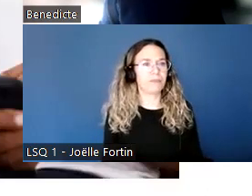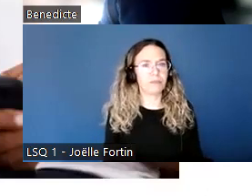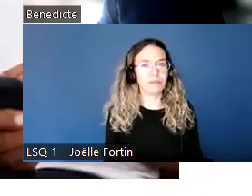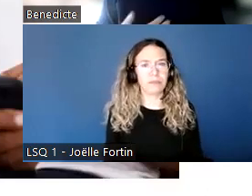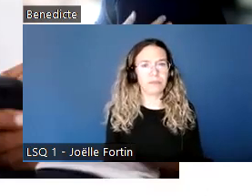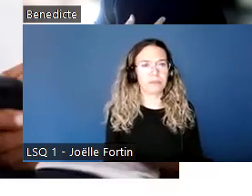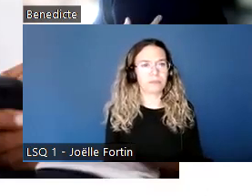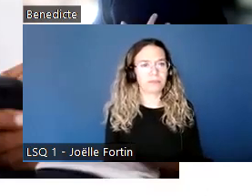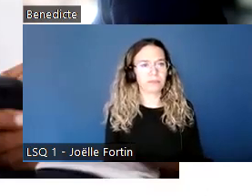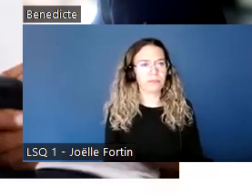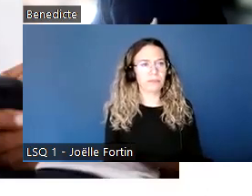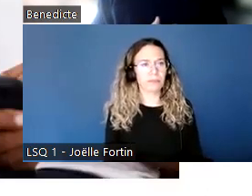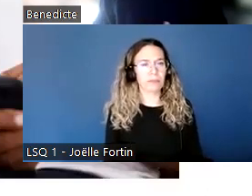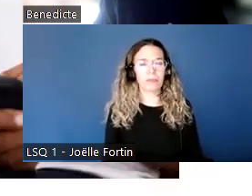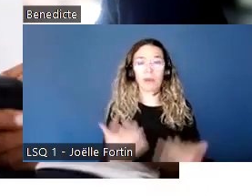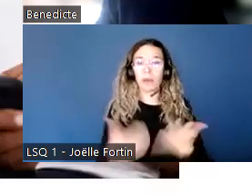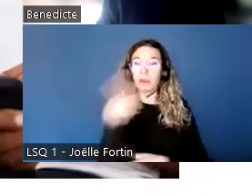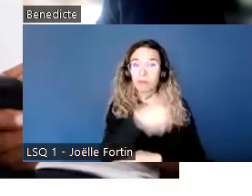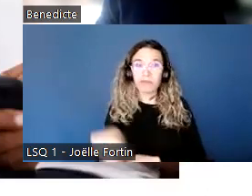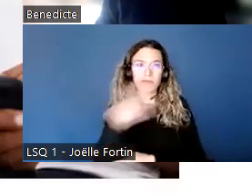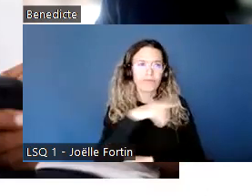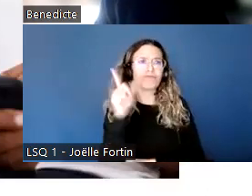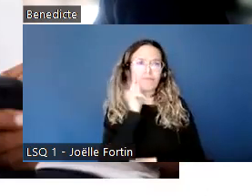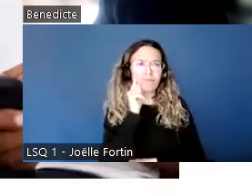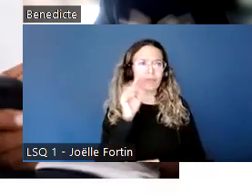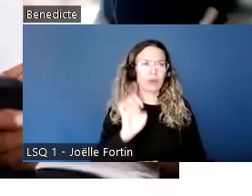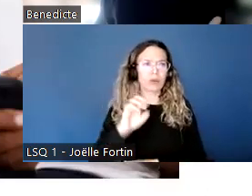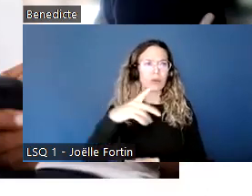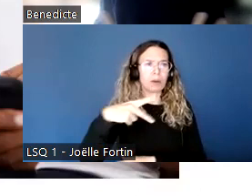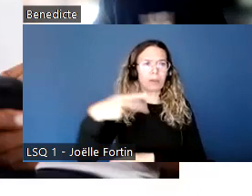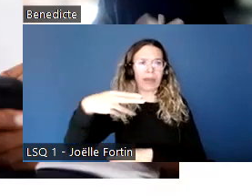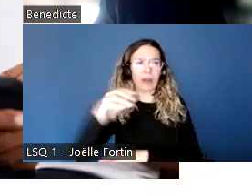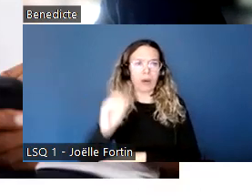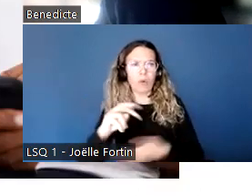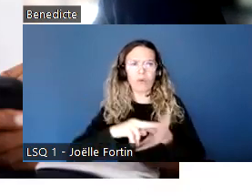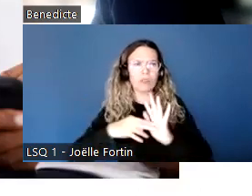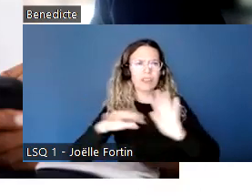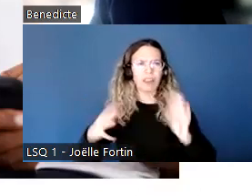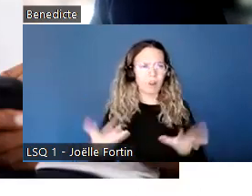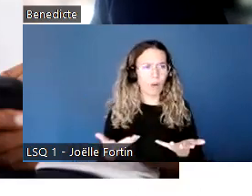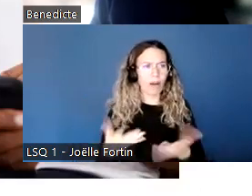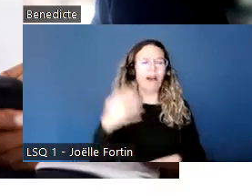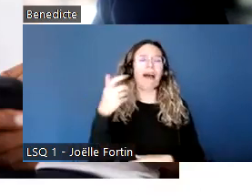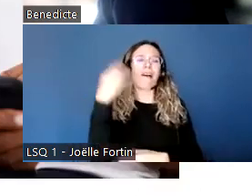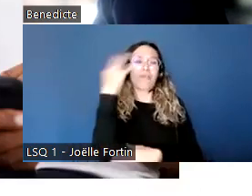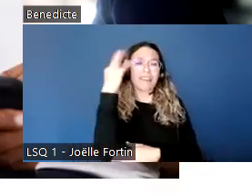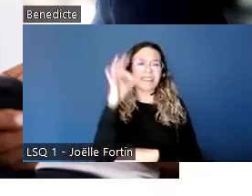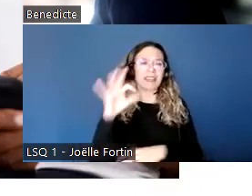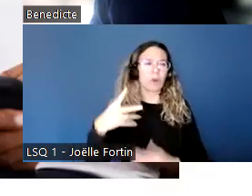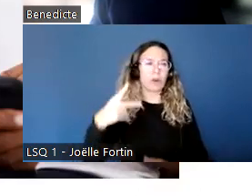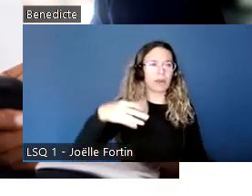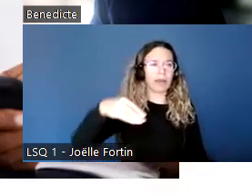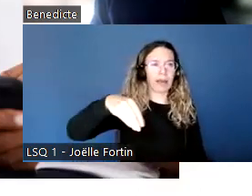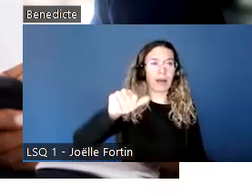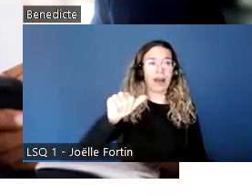Donc, j'imagine que la plupart d'entre vous ont entendu parler de EAPO, qui est aussi connu sous son acronyme français PMAO, dont